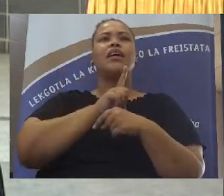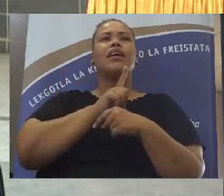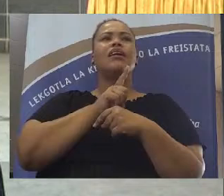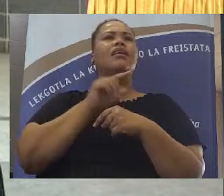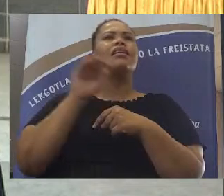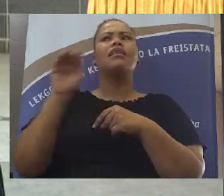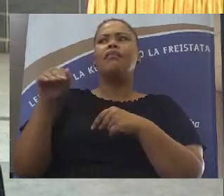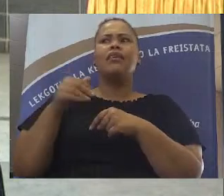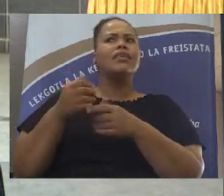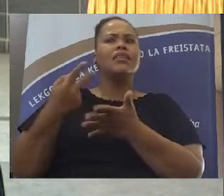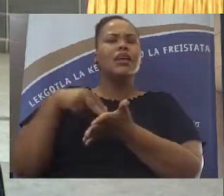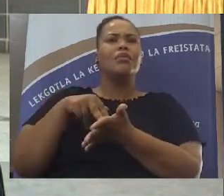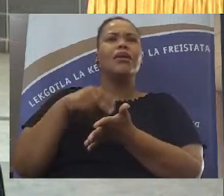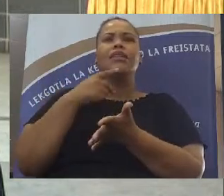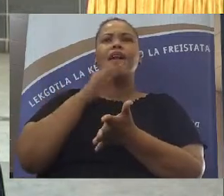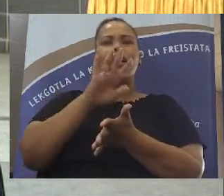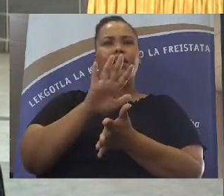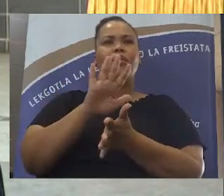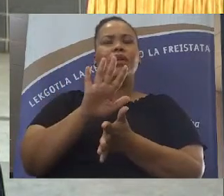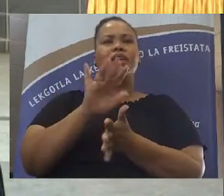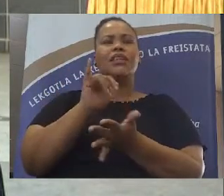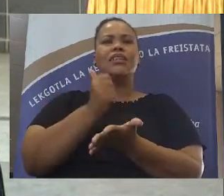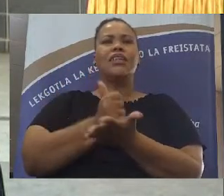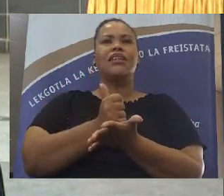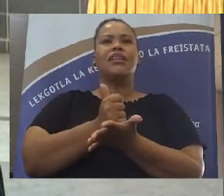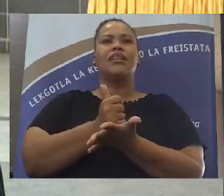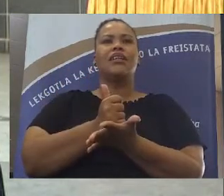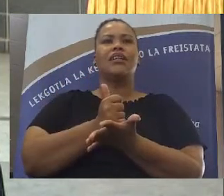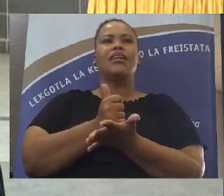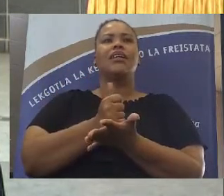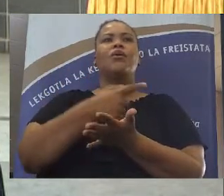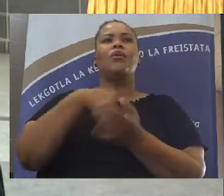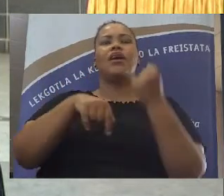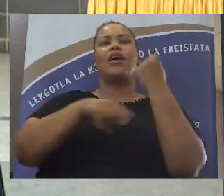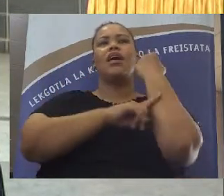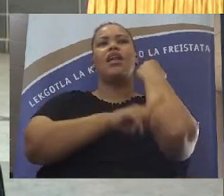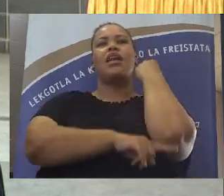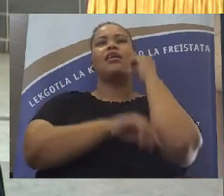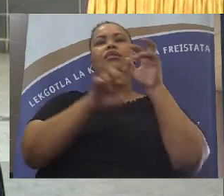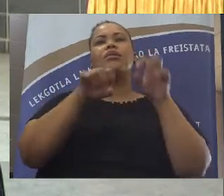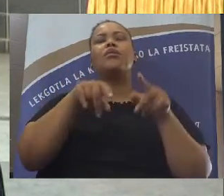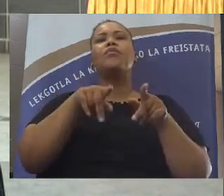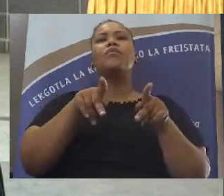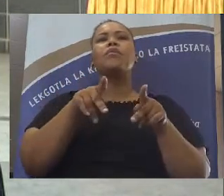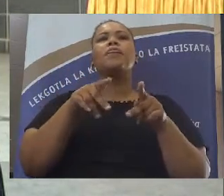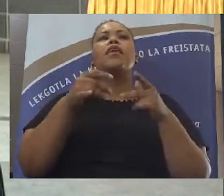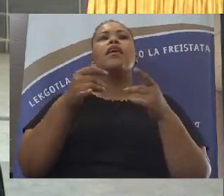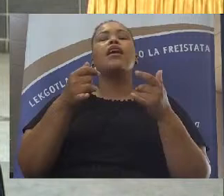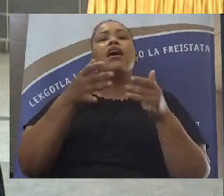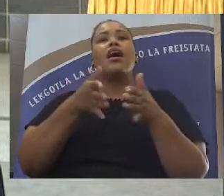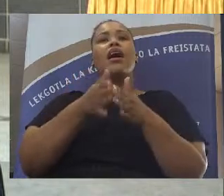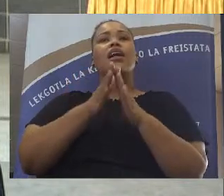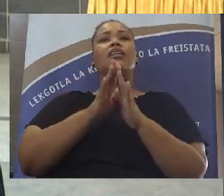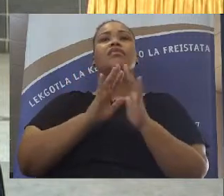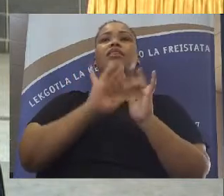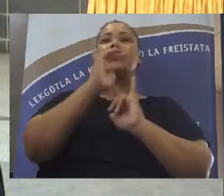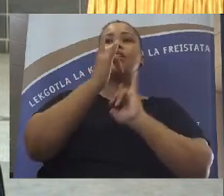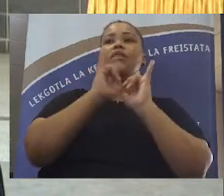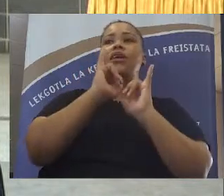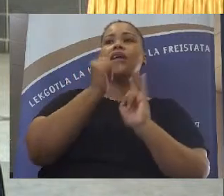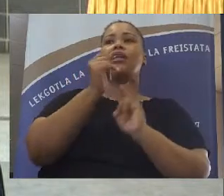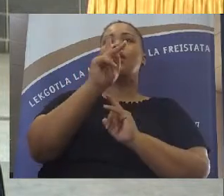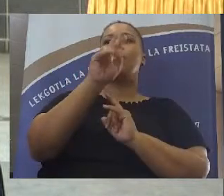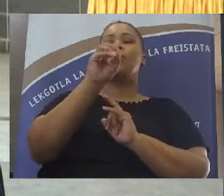staan jy nie op, toe sê ek, nee, wag, sit. Laat ons maar laaste praat. Ek vra nie net vir Oppermans, ek vra vir Koffiefontein